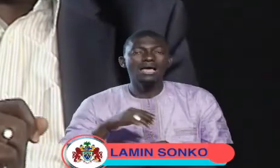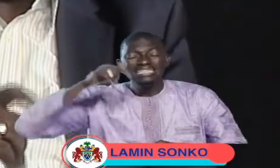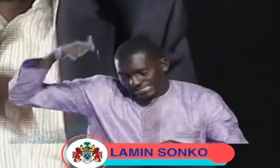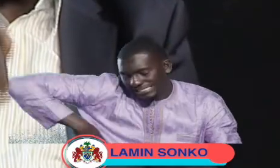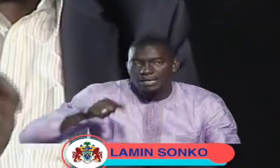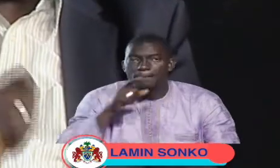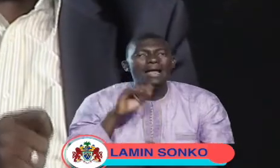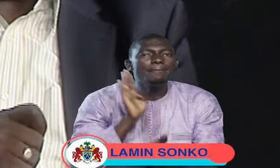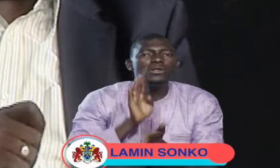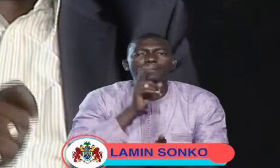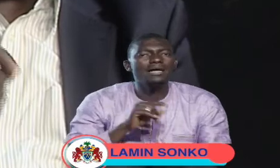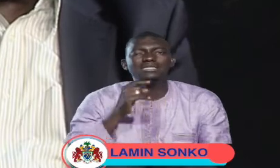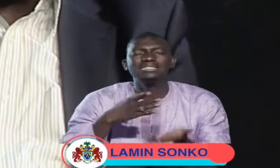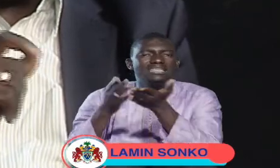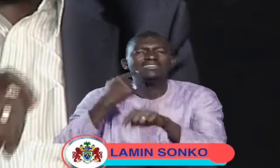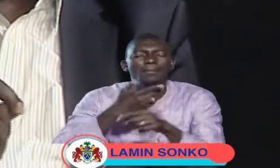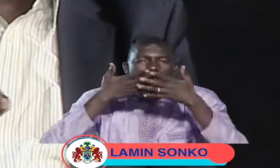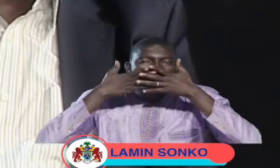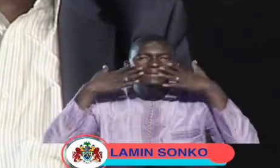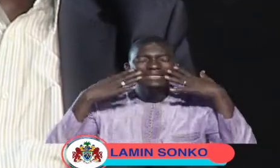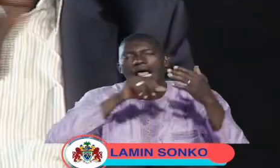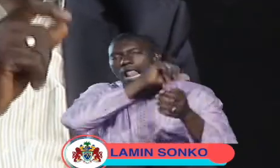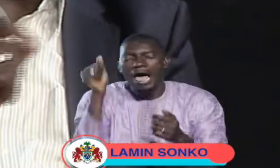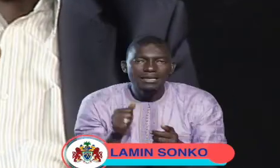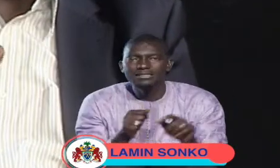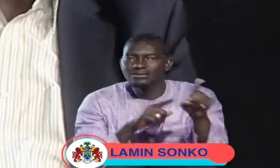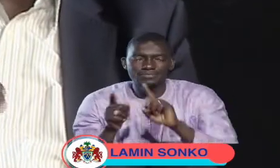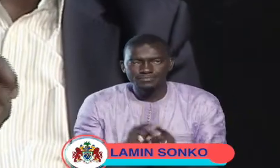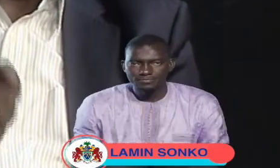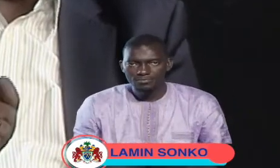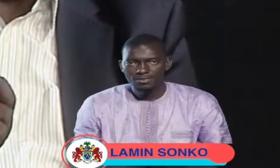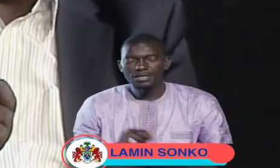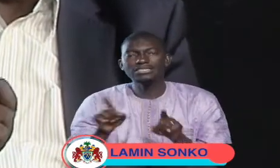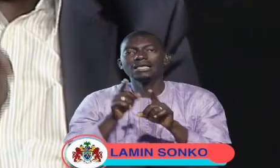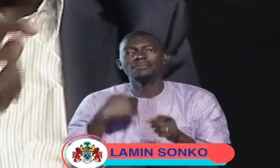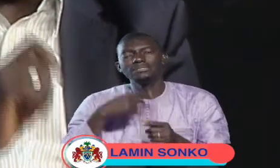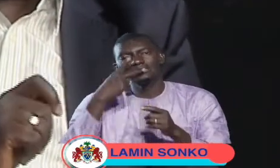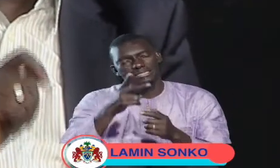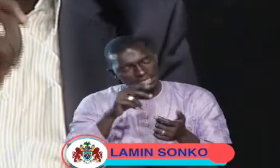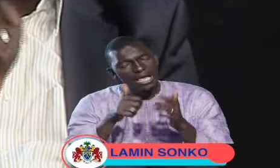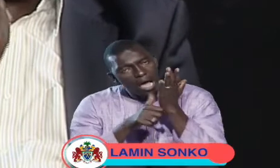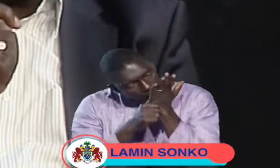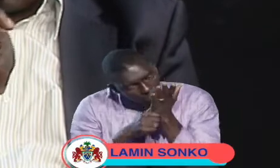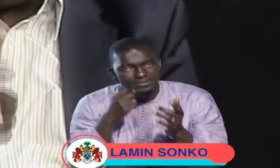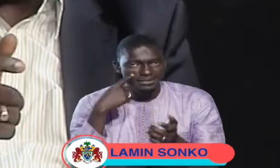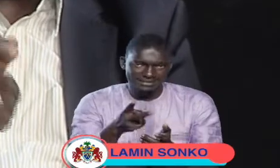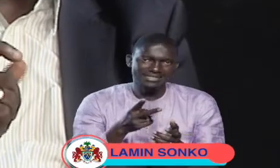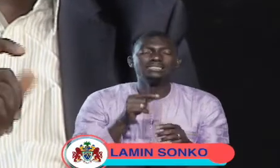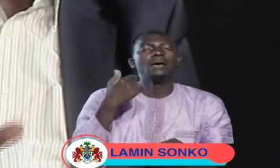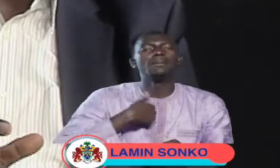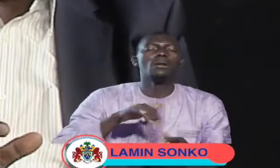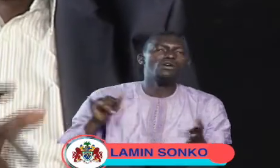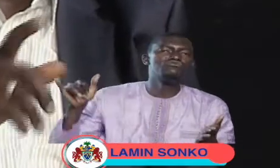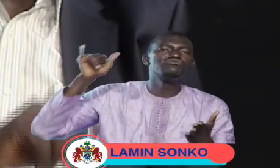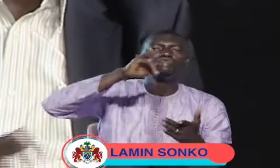déglu bena bi dañu wax né bena plane mo wara ñoo di spread de cab yeb nak ku nekk duga sa nek bobu déglu nako way loolu yu bari dama leen tontu lay wone